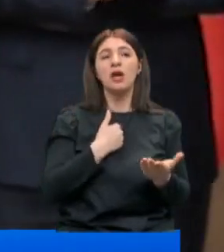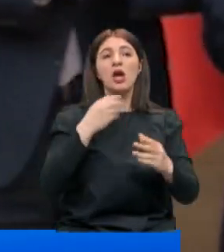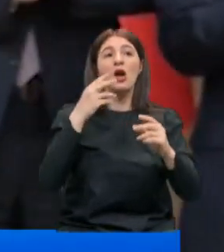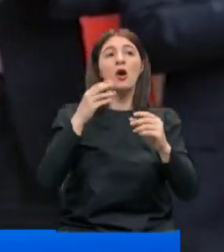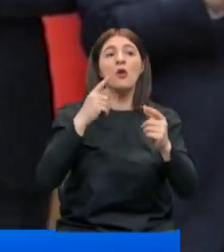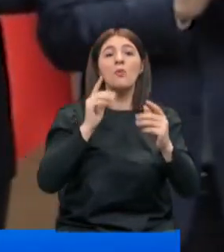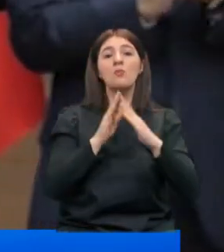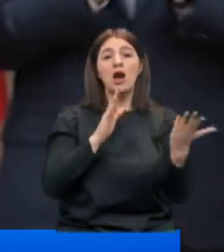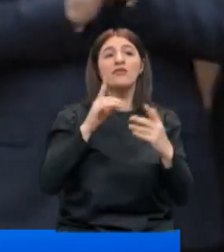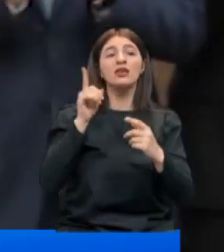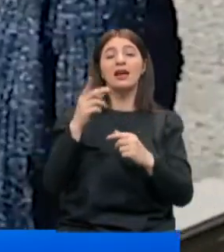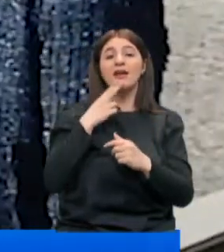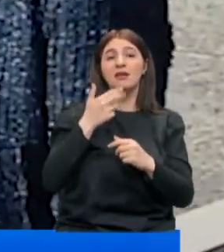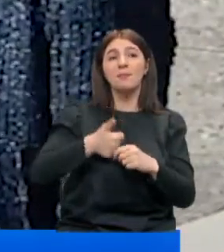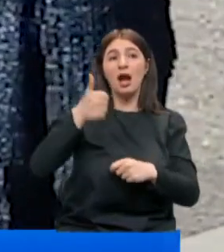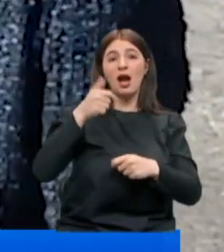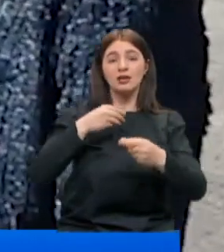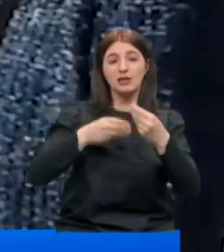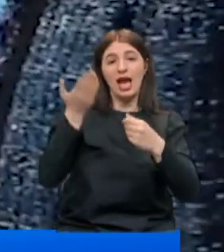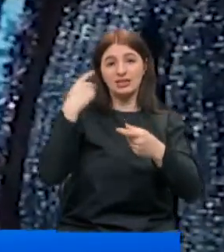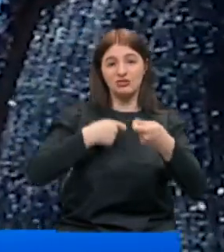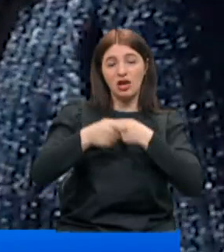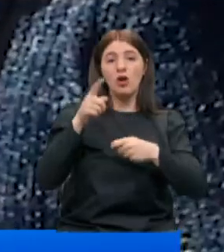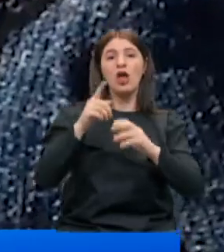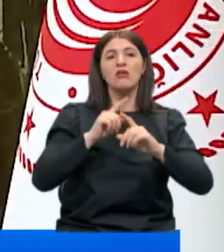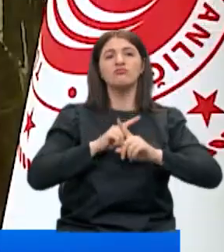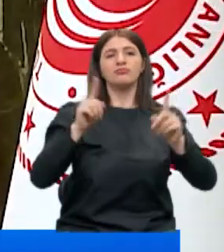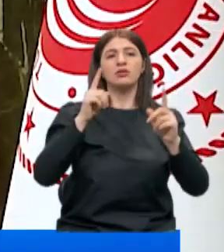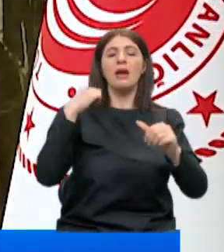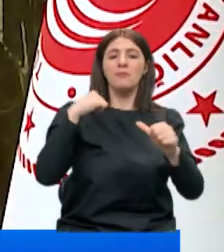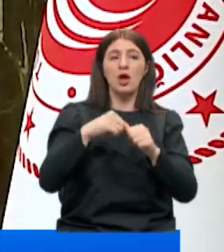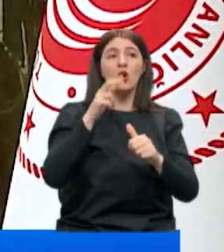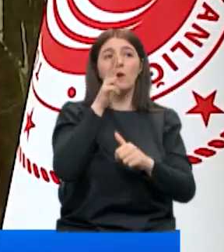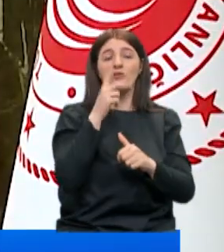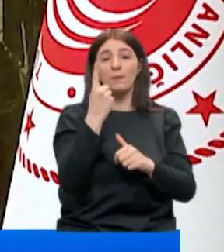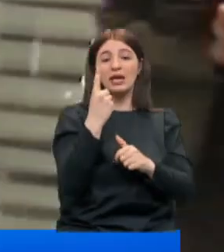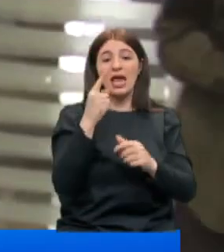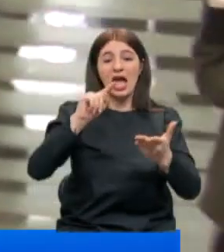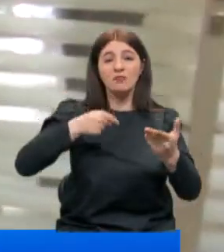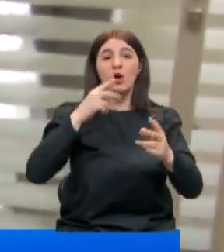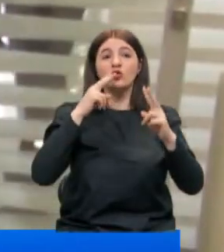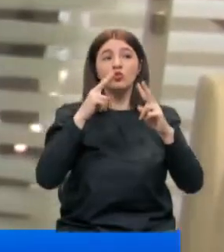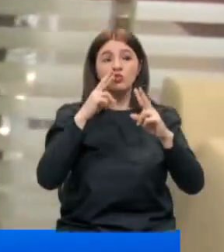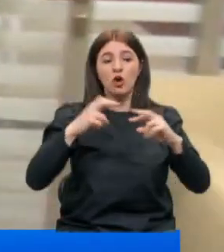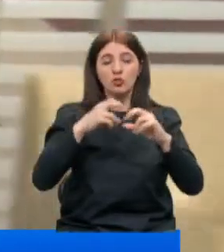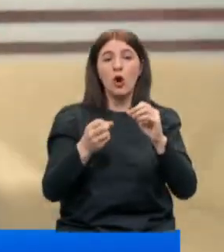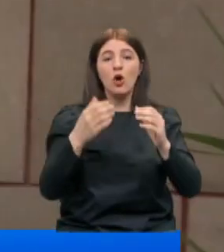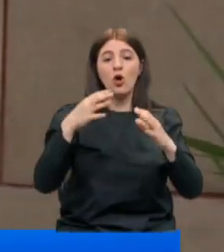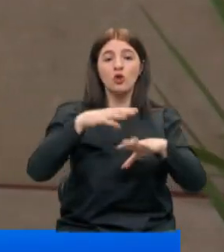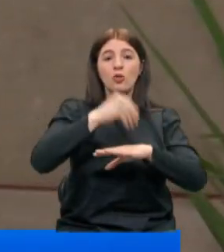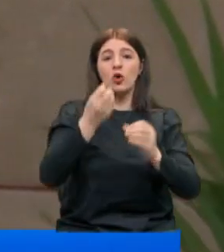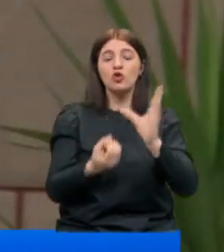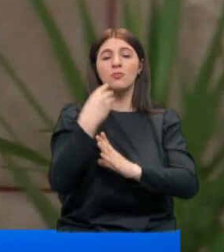ruhsal pekcanlı ilgili Yüce Divan resmini yineledi iktidar cephesinde mecliste 301 imzayla soruşturma komisyonu kurulması için